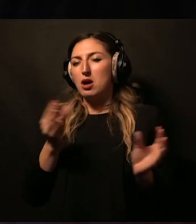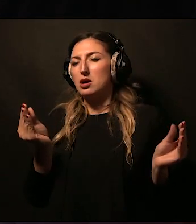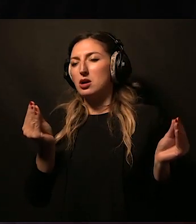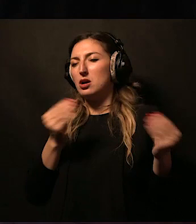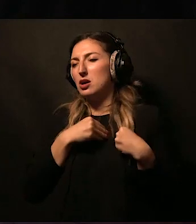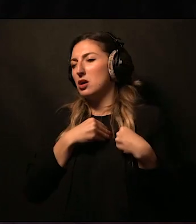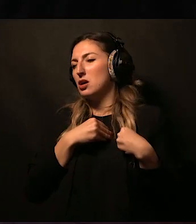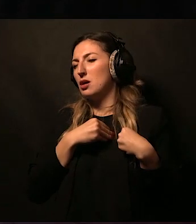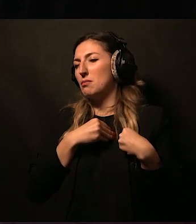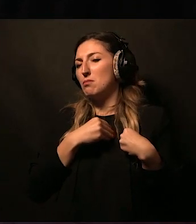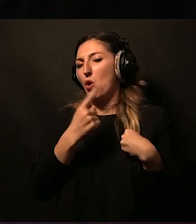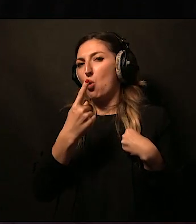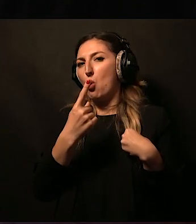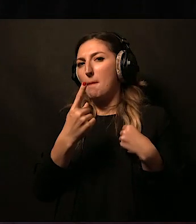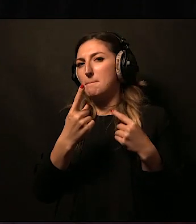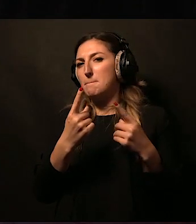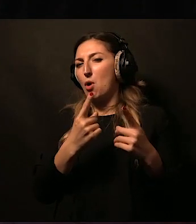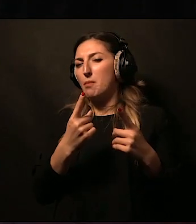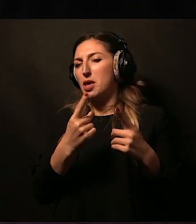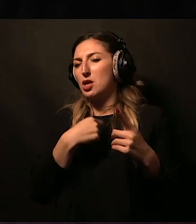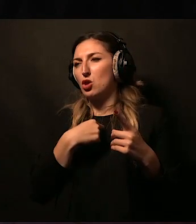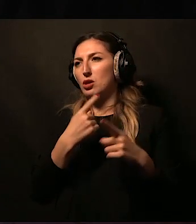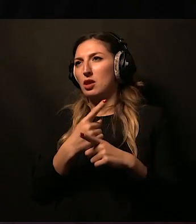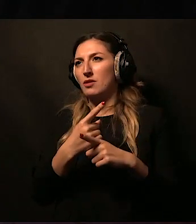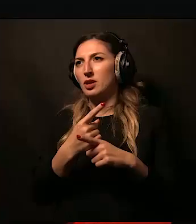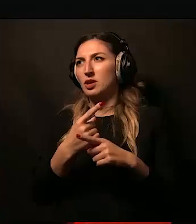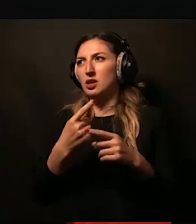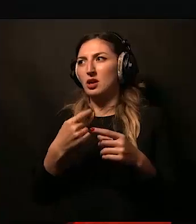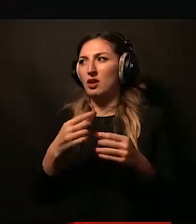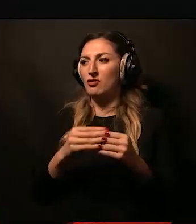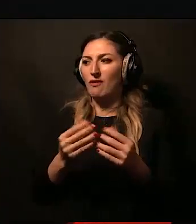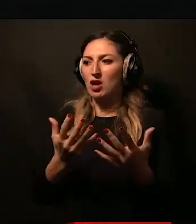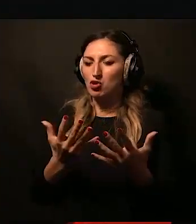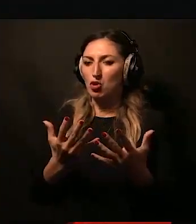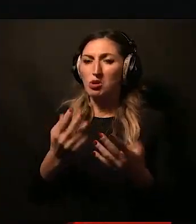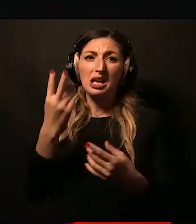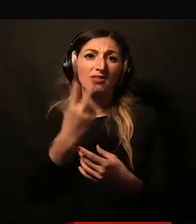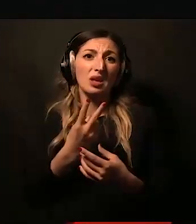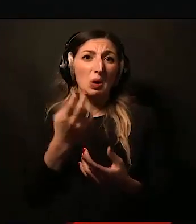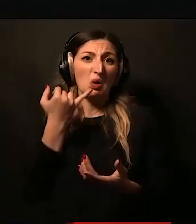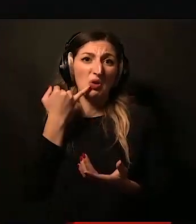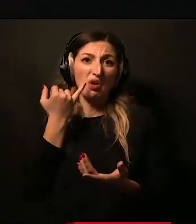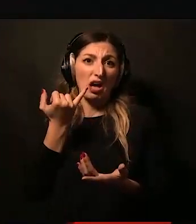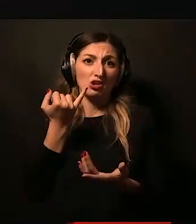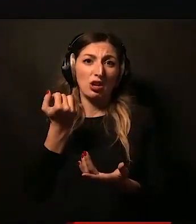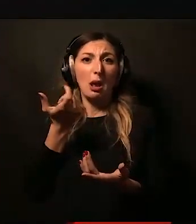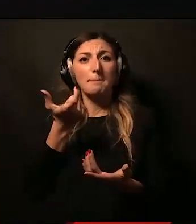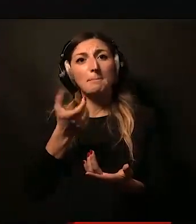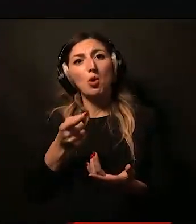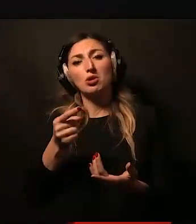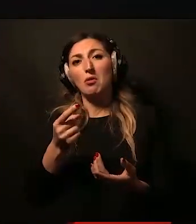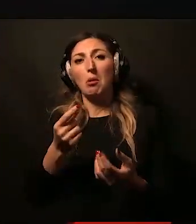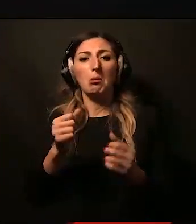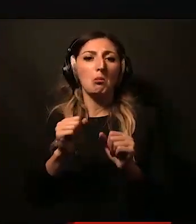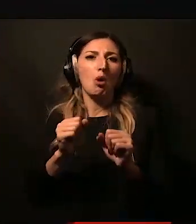momento e in un istante ho dovuto decidere come agire Non è stato difficile perché in realtà avevo una sola